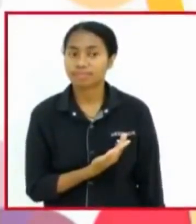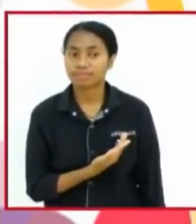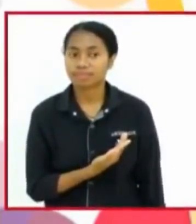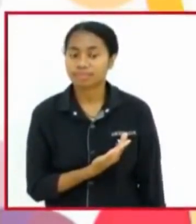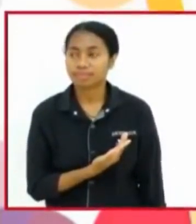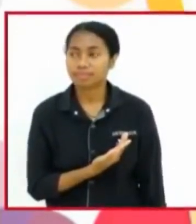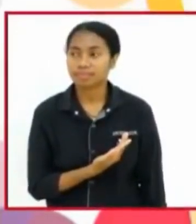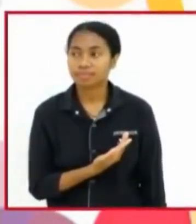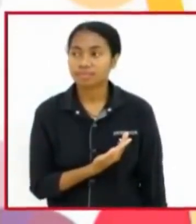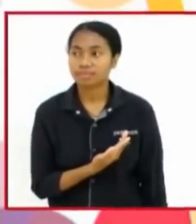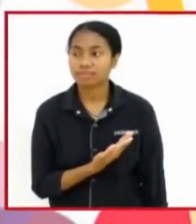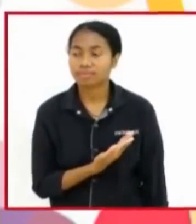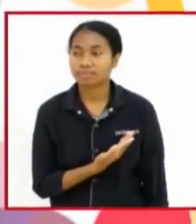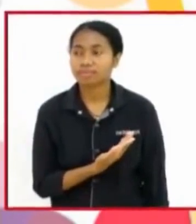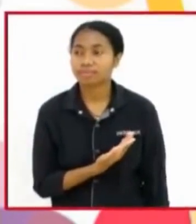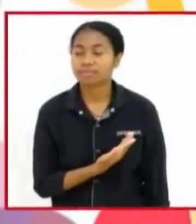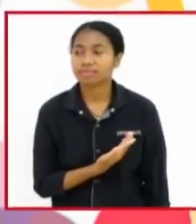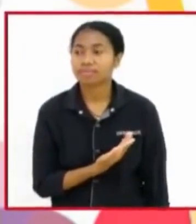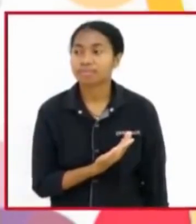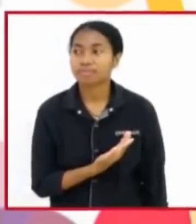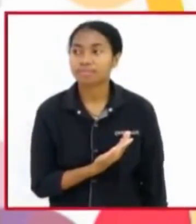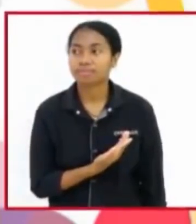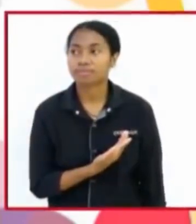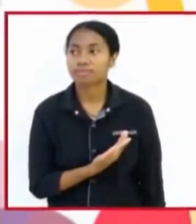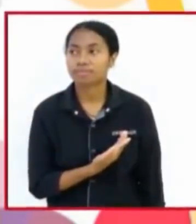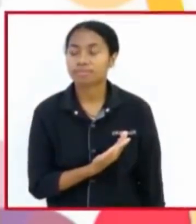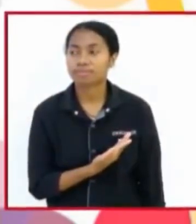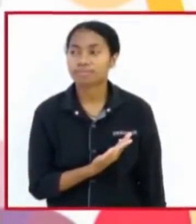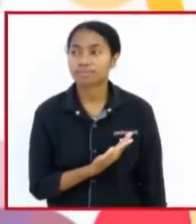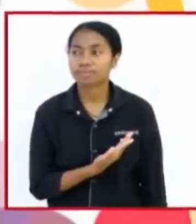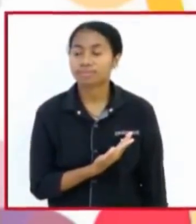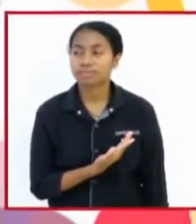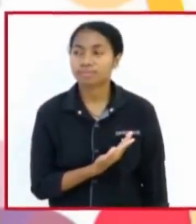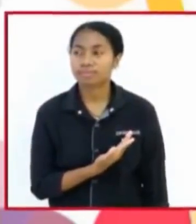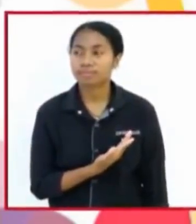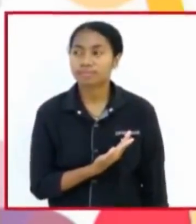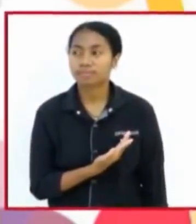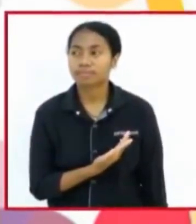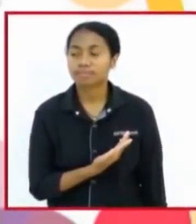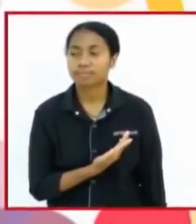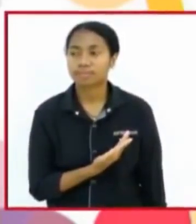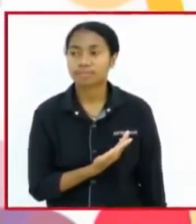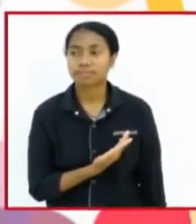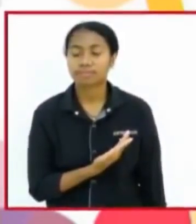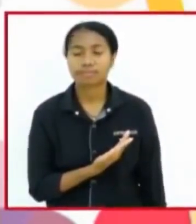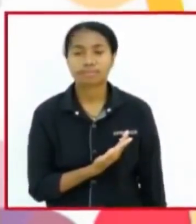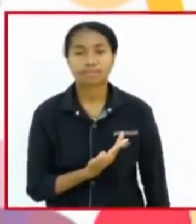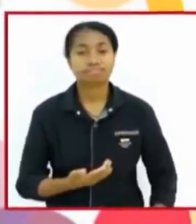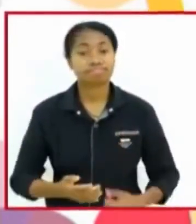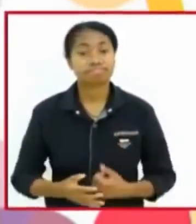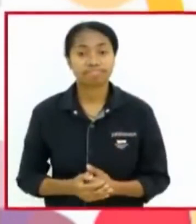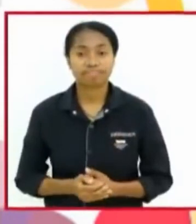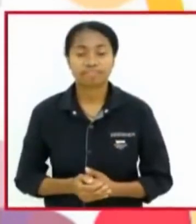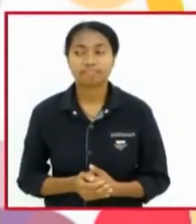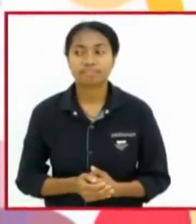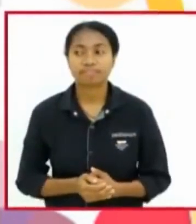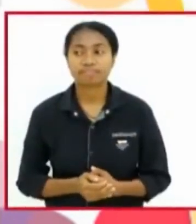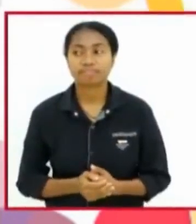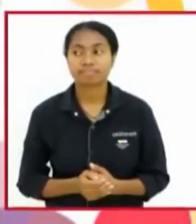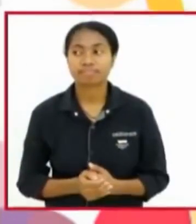Inggris dan Perancis juga menolak untuk membantu dan sekali lagi Israel harus berjuang sendirian